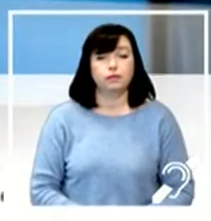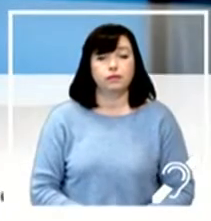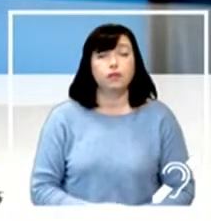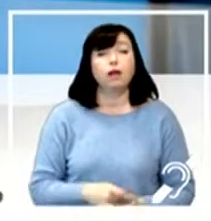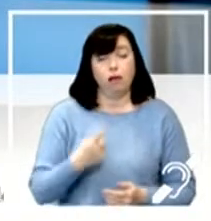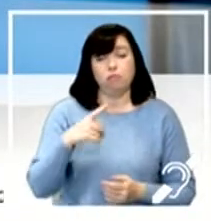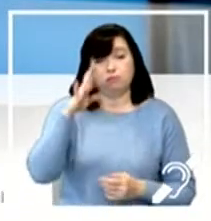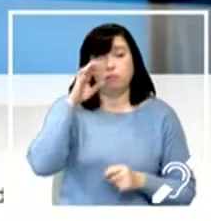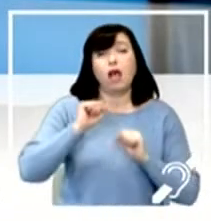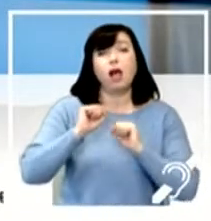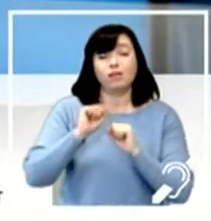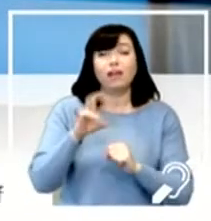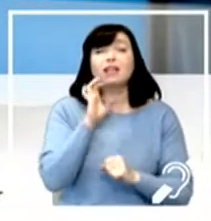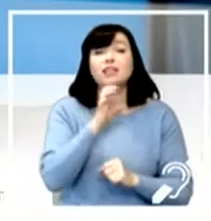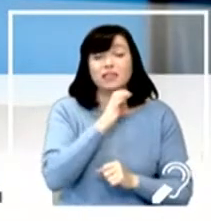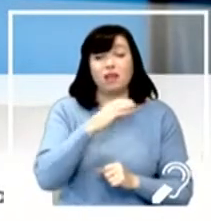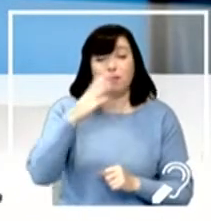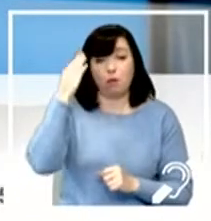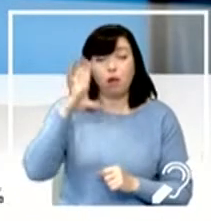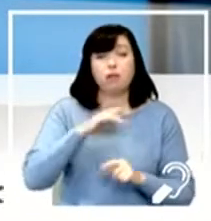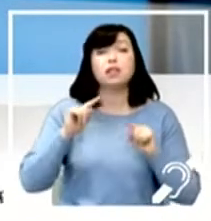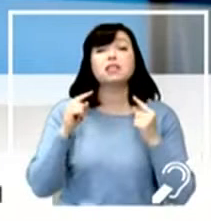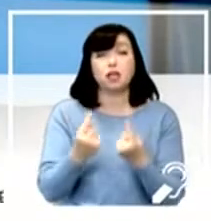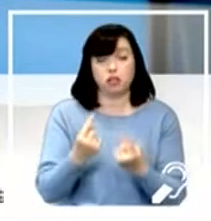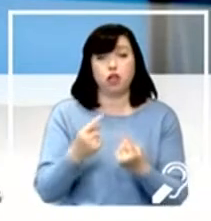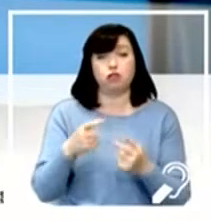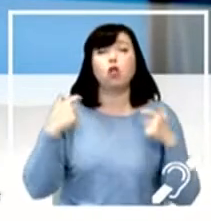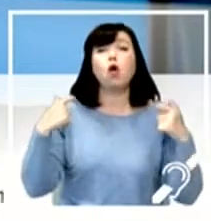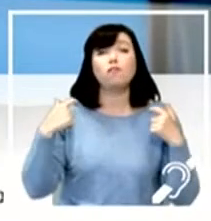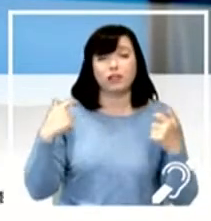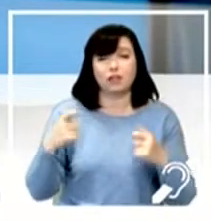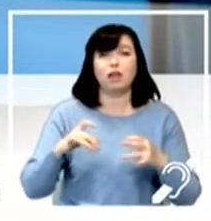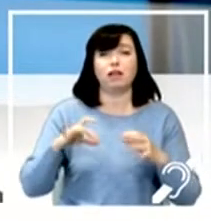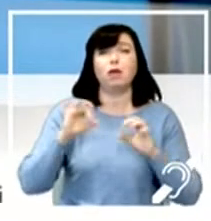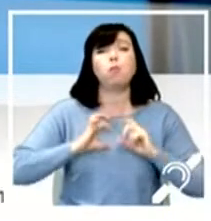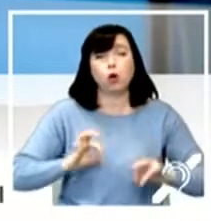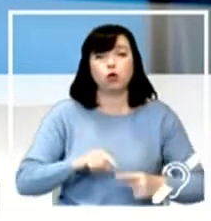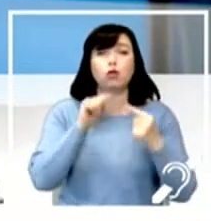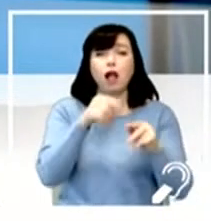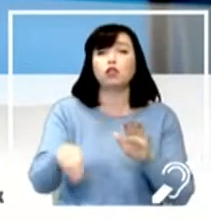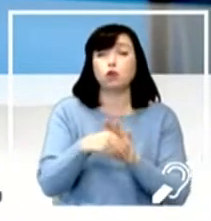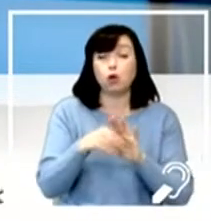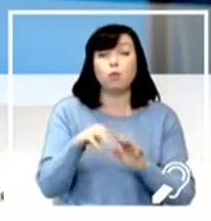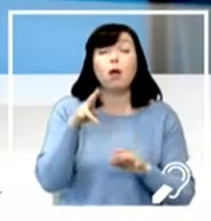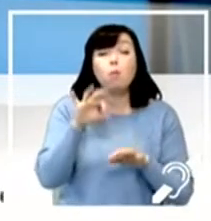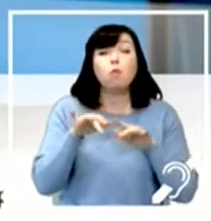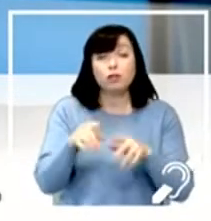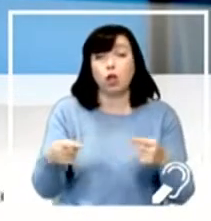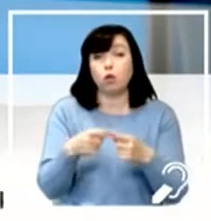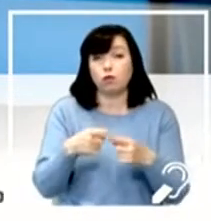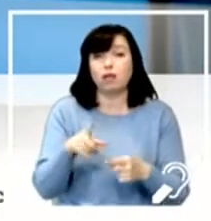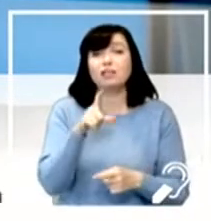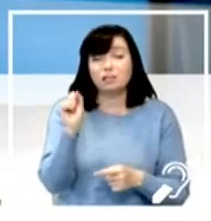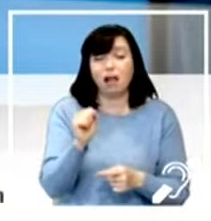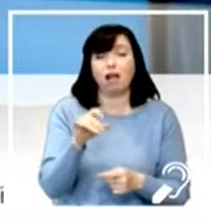Un avocat din nordul Republicii Moldova a fost reținut astăzi de ofițerii CNA și Procuratura Anticorupție într-un dosar penal pentru trafic